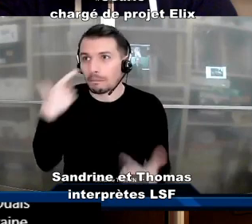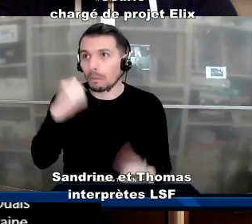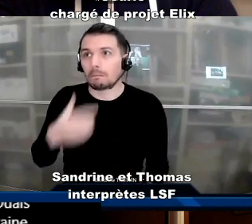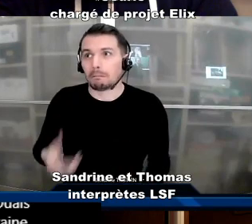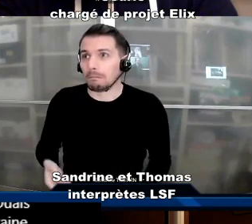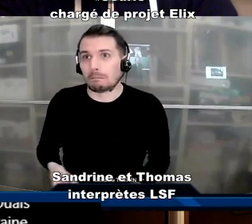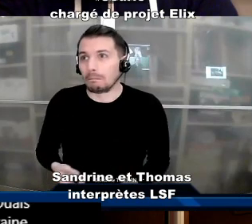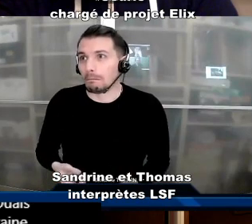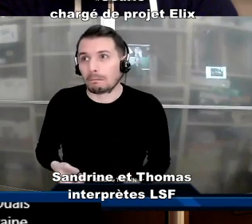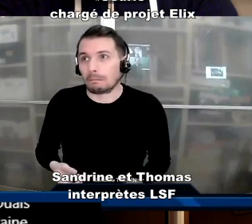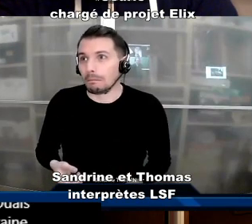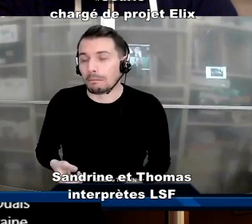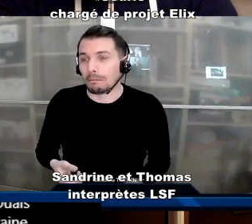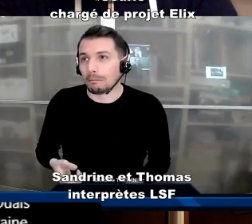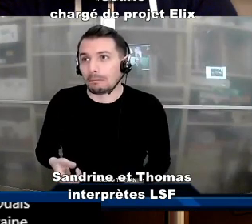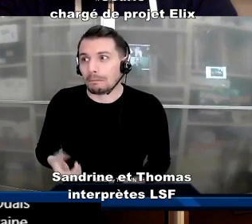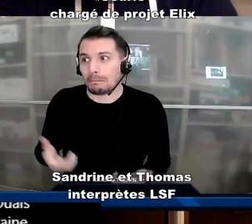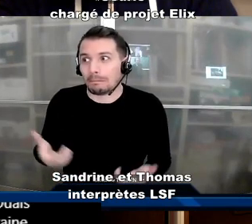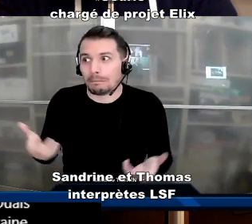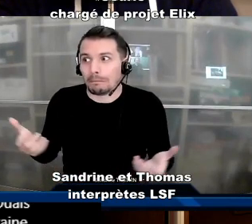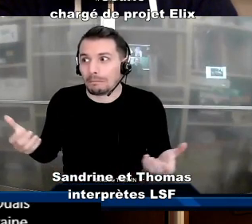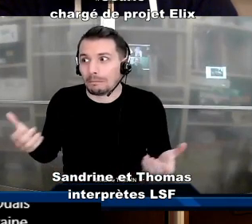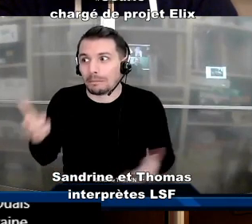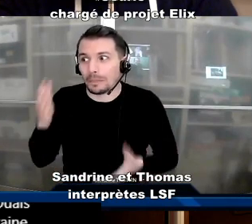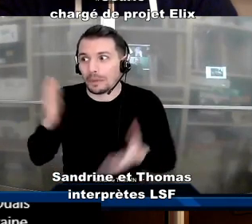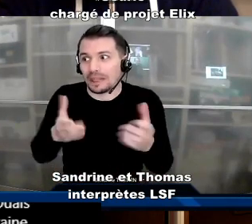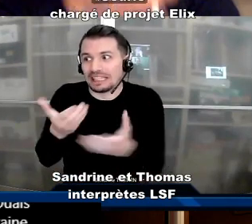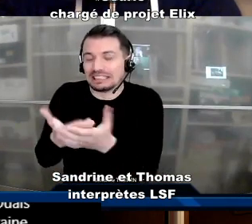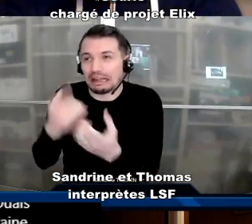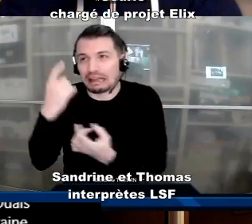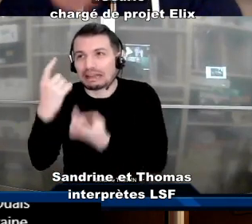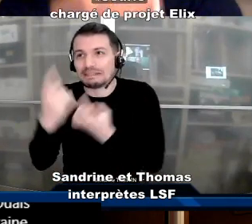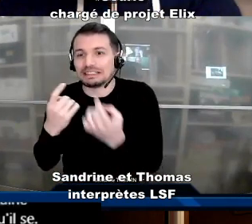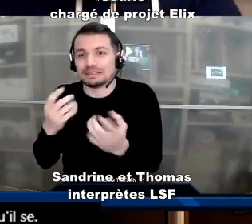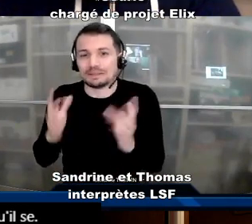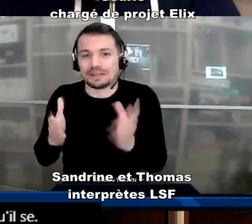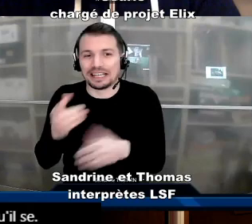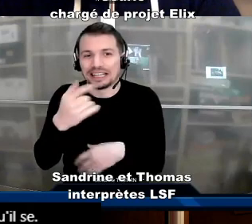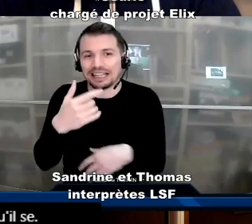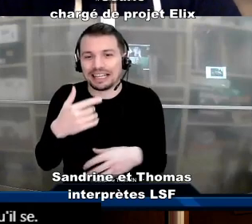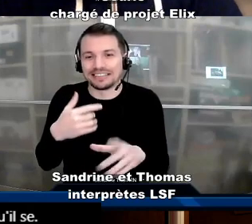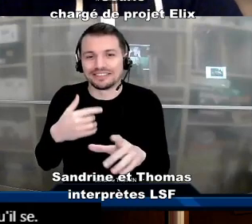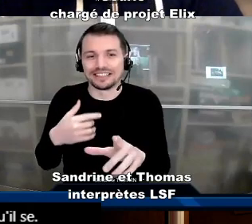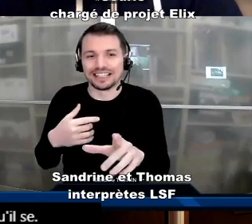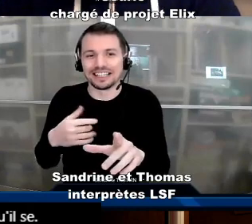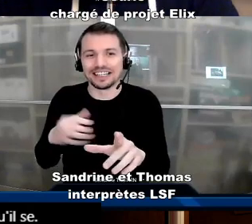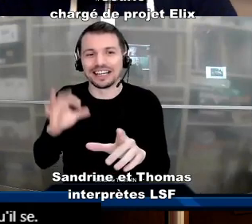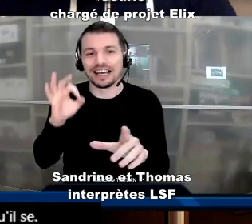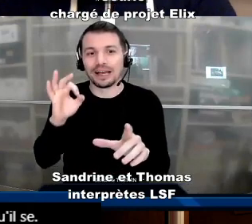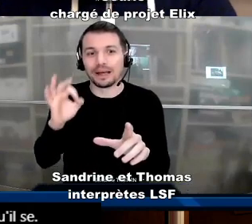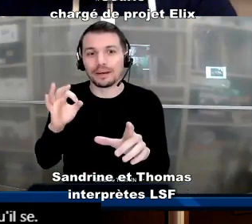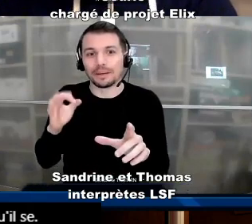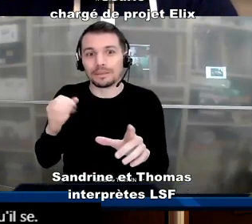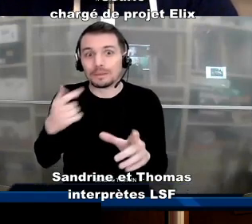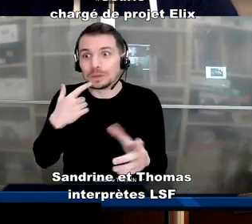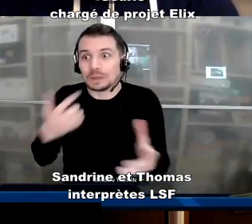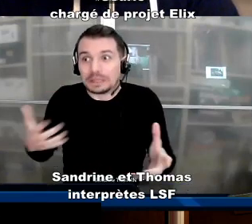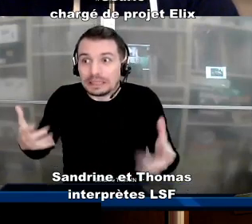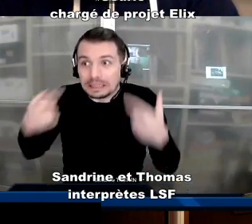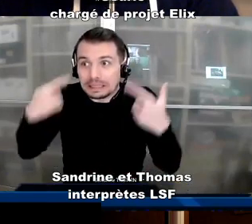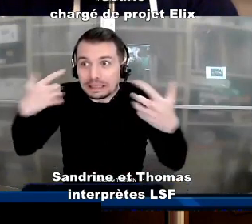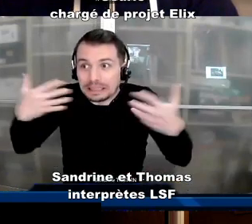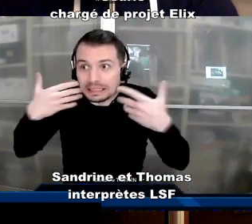D'accord. C'est assez expressif. Je pense que c'est la date de création d'Elix, ok. La date de création d'Elix. J'ai fait une code dite, je sais pas.